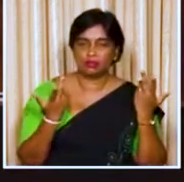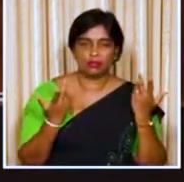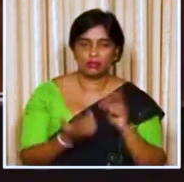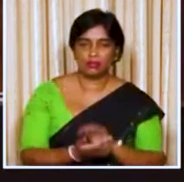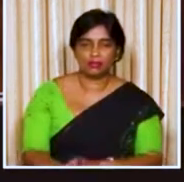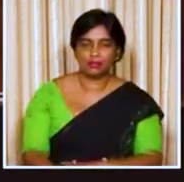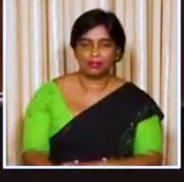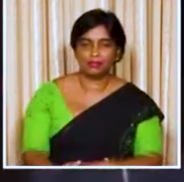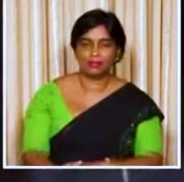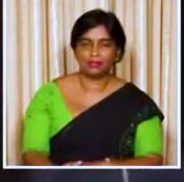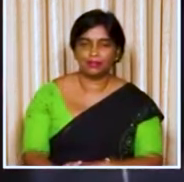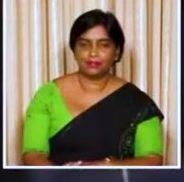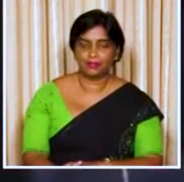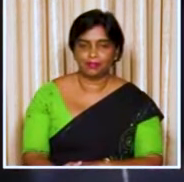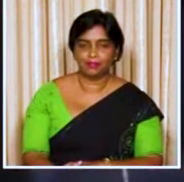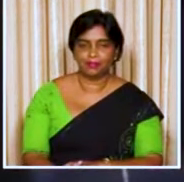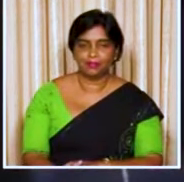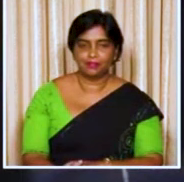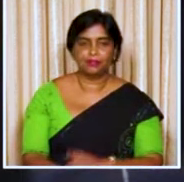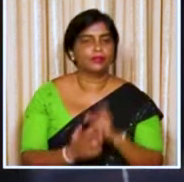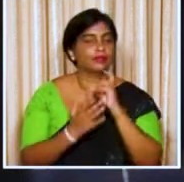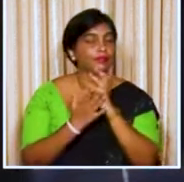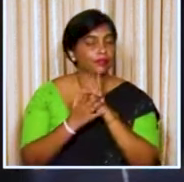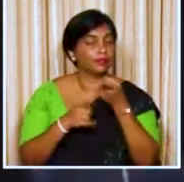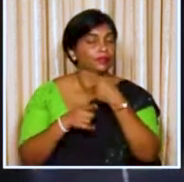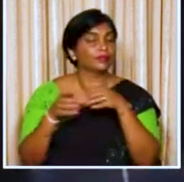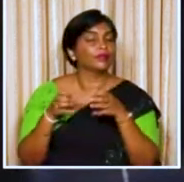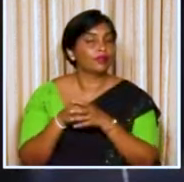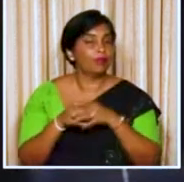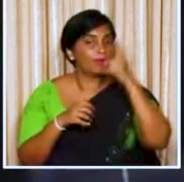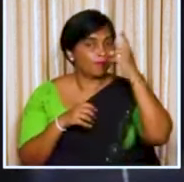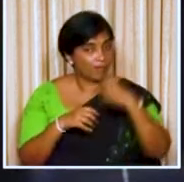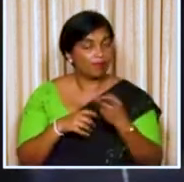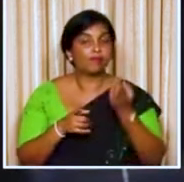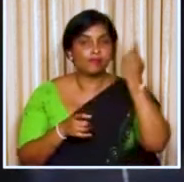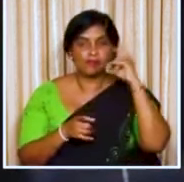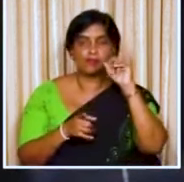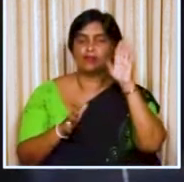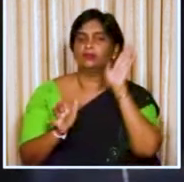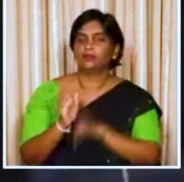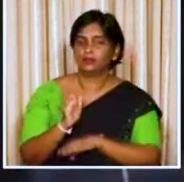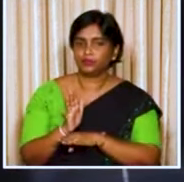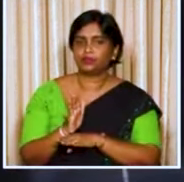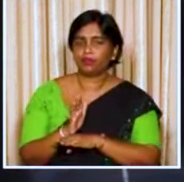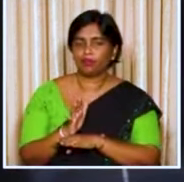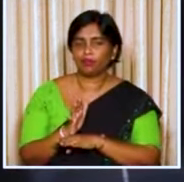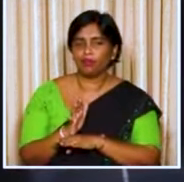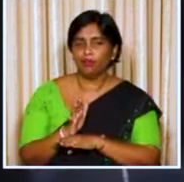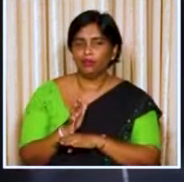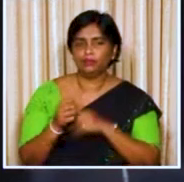නැහැ. හොඳයි මාධ්‍යවල පළ වුණා ව්‍යවස්ථාදායක සභාව දෙවන වතාවටත් ඊයේ ඒ නම ප්‍රතික්ෂේප කරා කියලා චන්දන